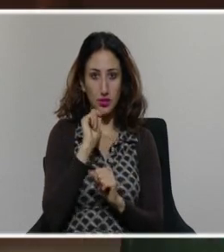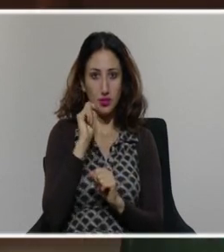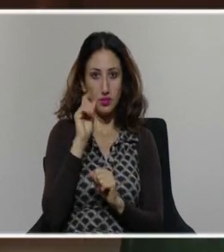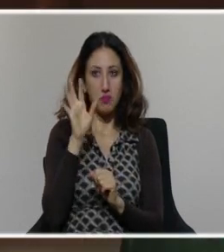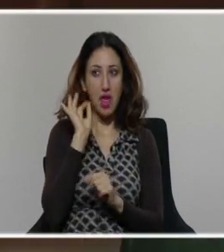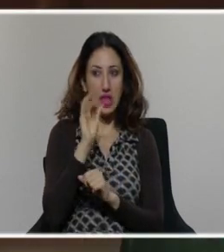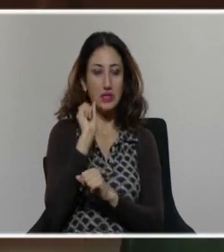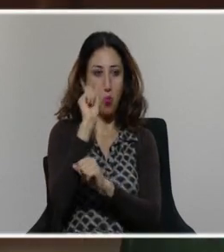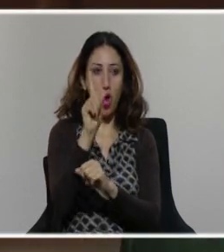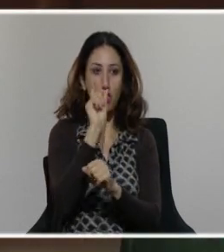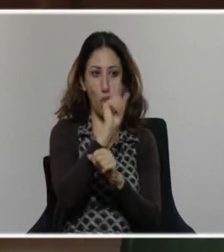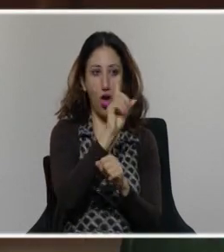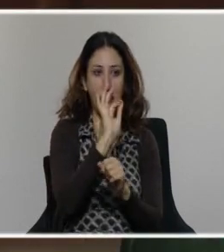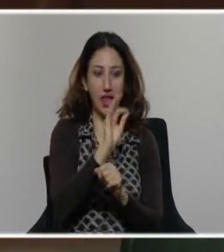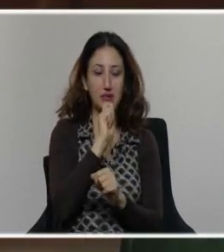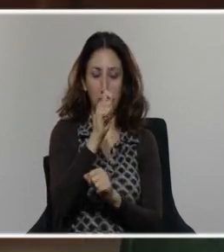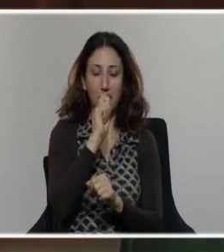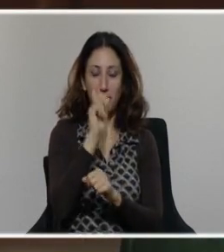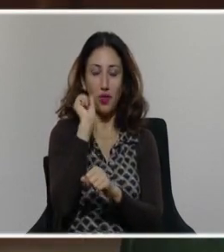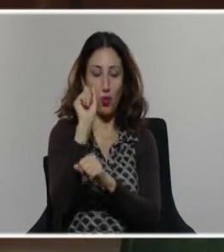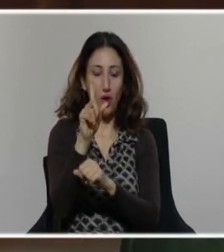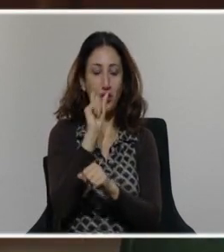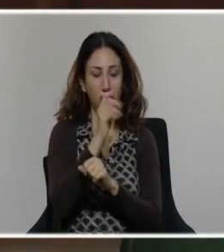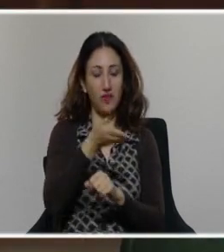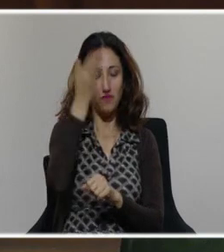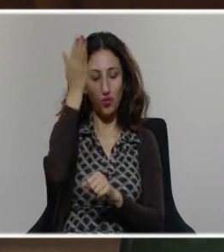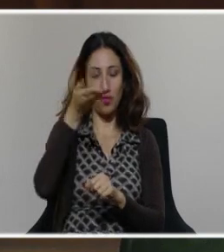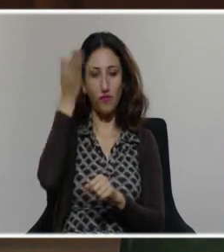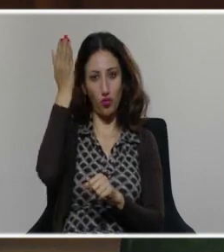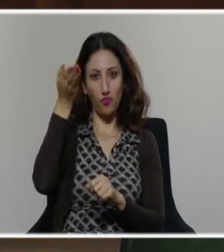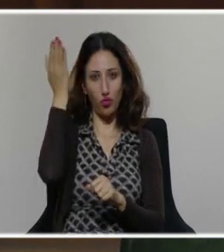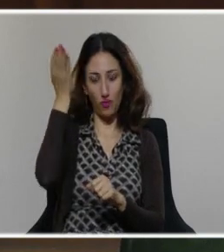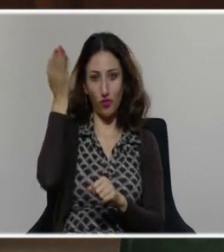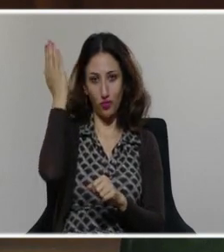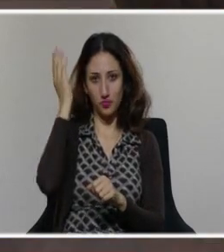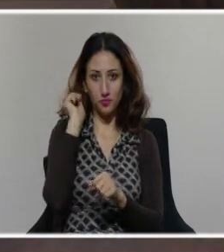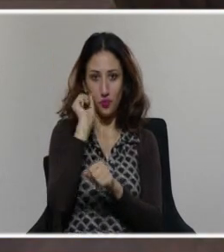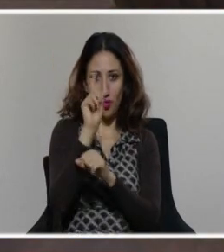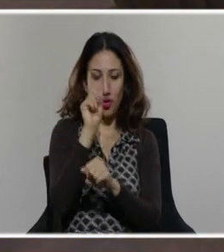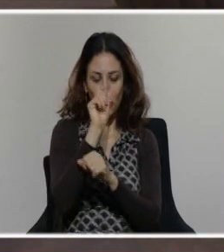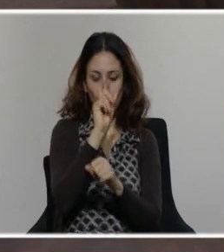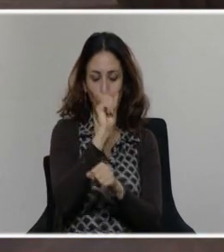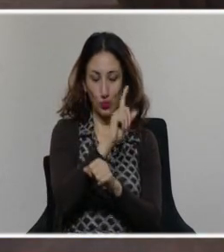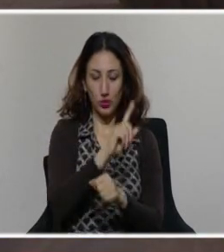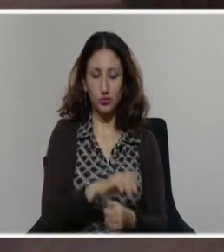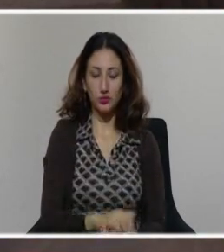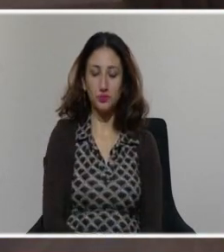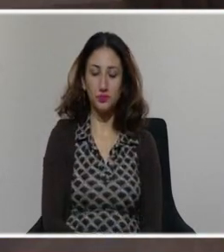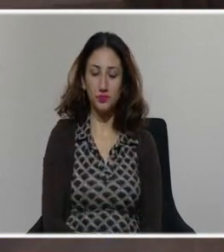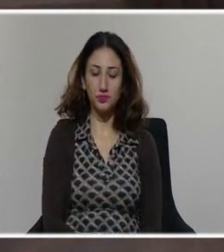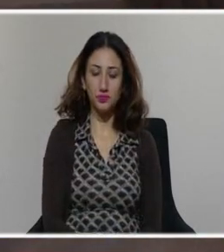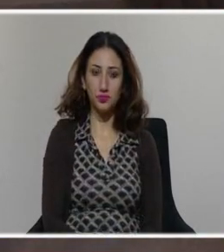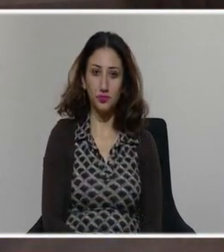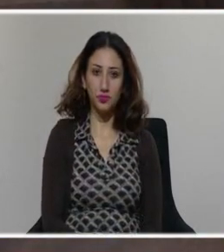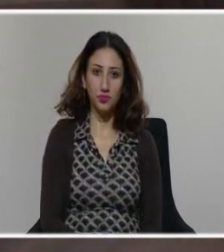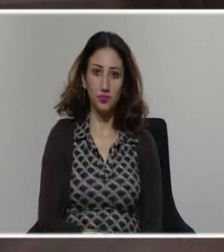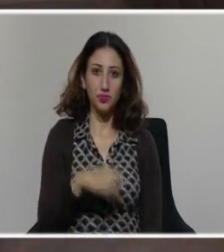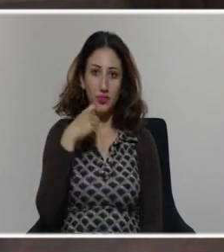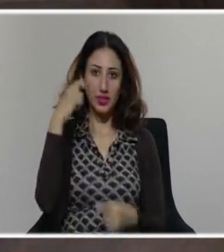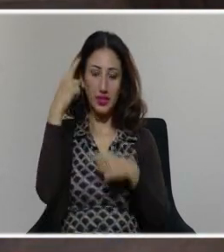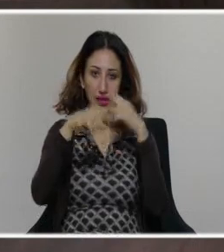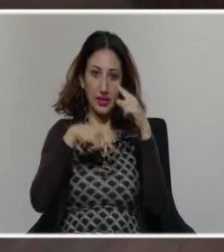واحد لوحده، كلكم كلكم قمم يا استاذ احمد. والله استاذ رشوان توفيق تاريخ طويل عريض،